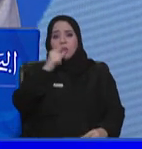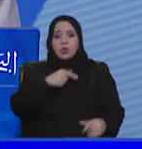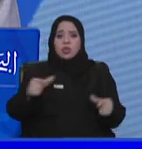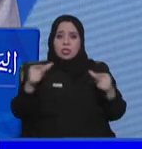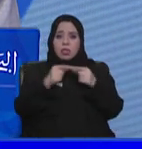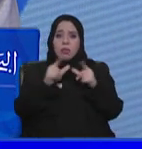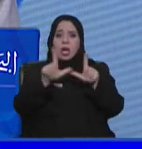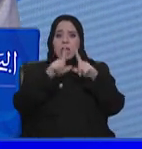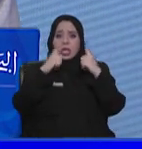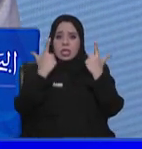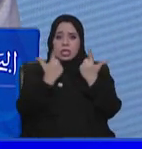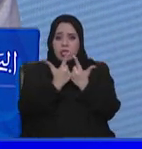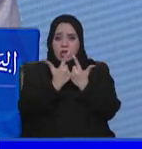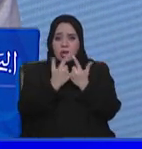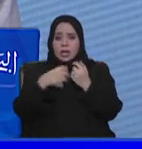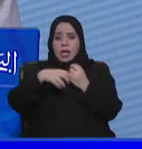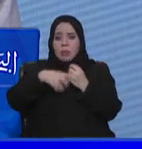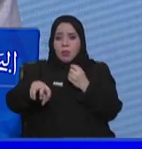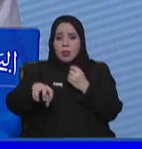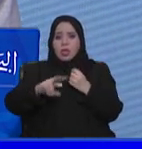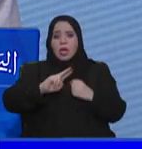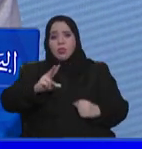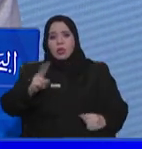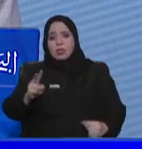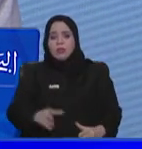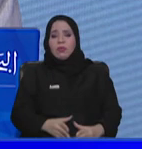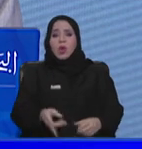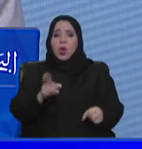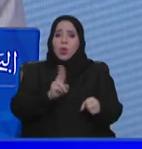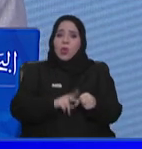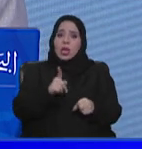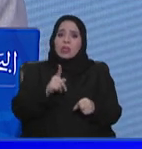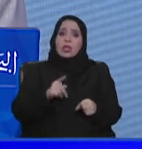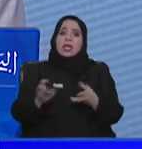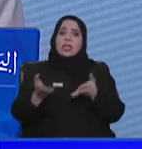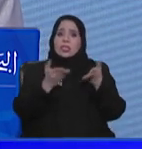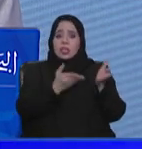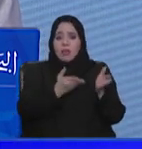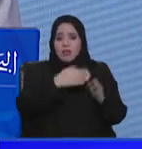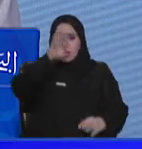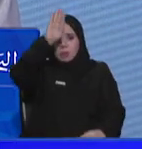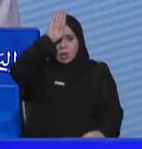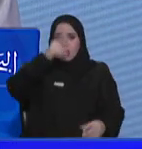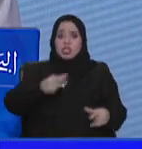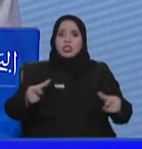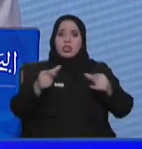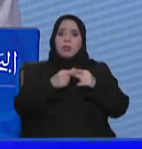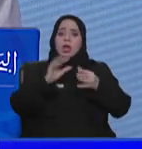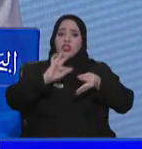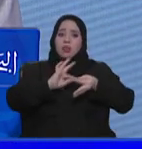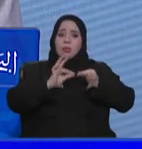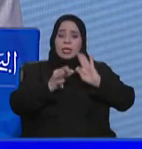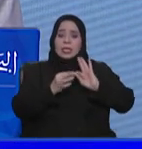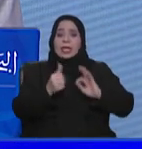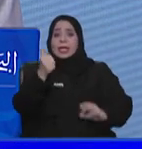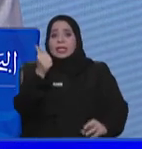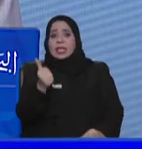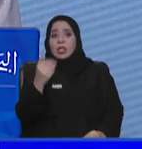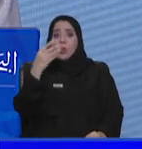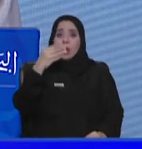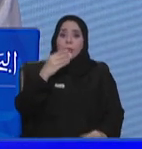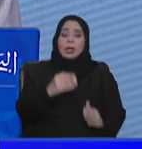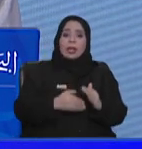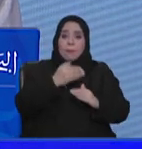الدولي او عبر اجتماعات لجين المختلفه المنبثقه عنه هذا وترسخ استضافه المملكه الاجتماعات الجمعيه